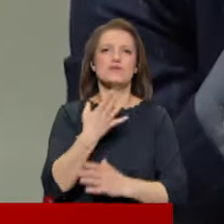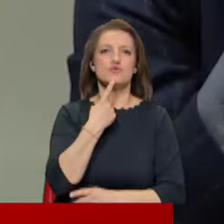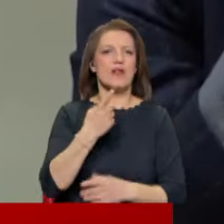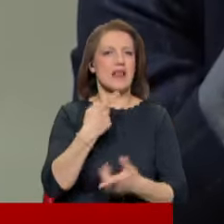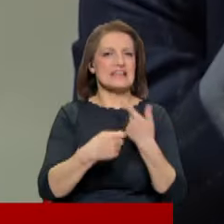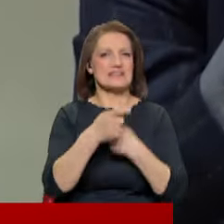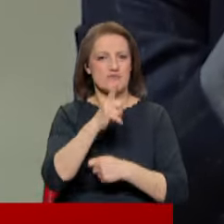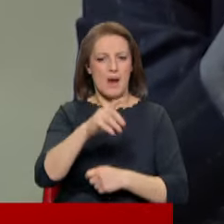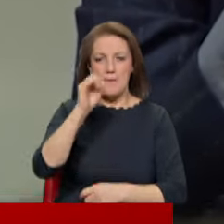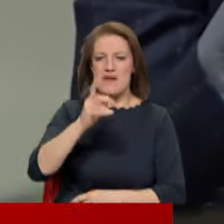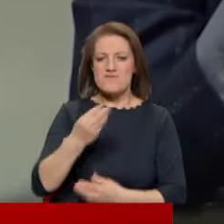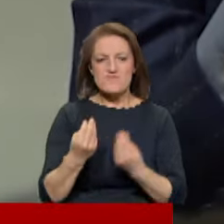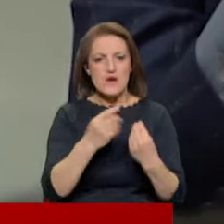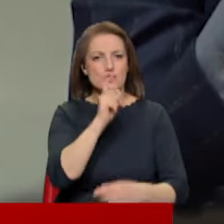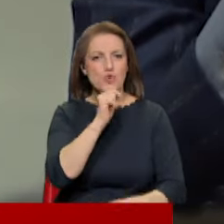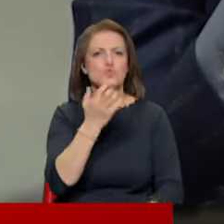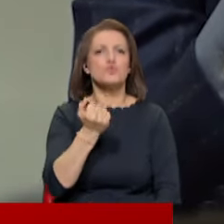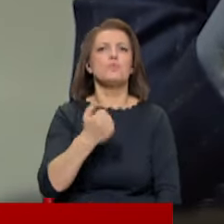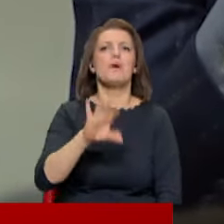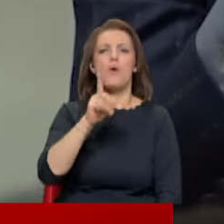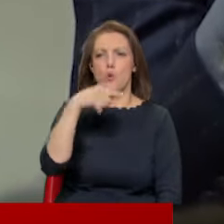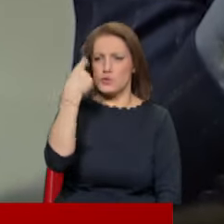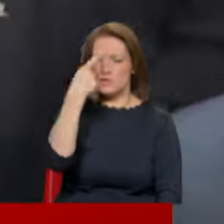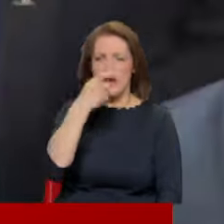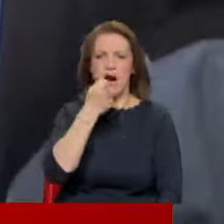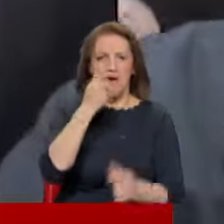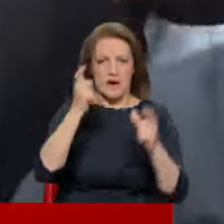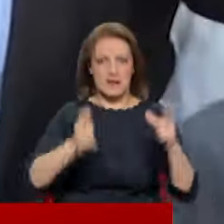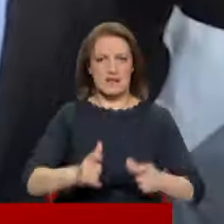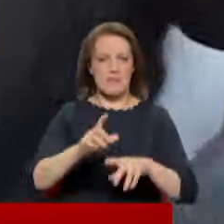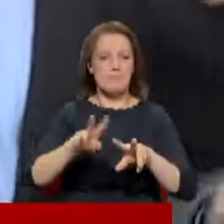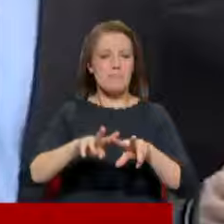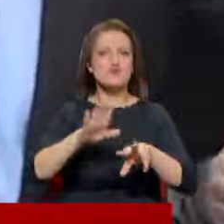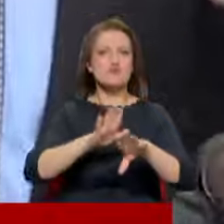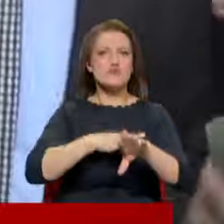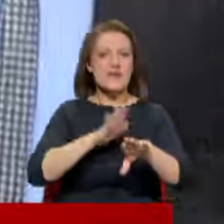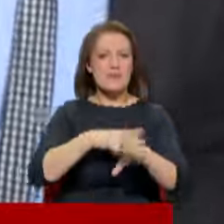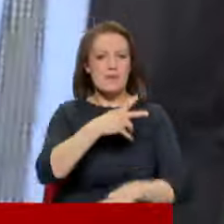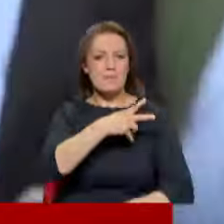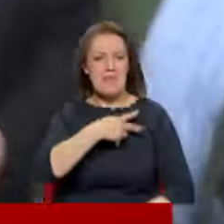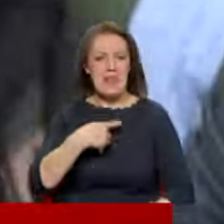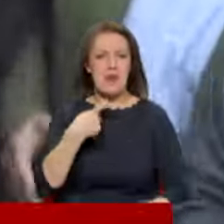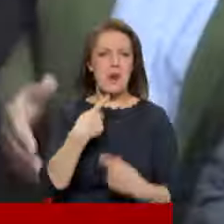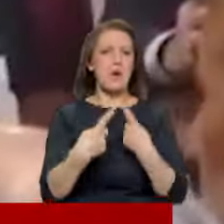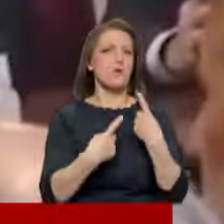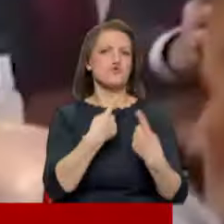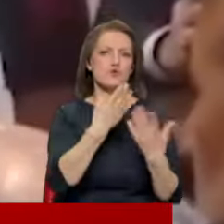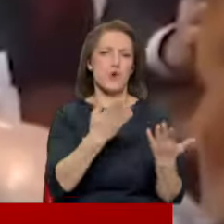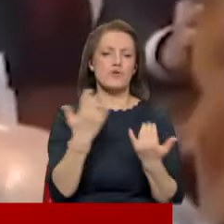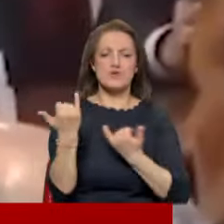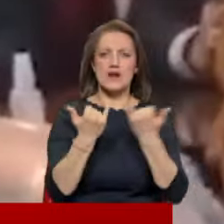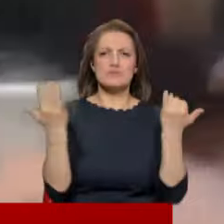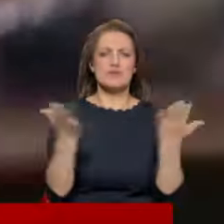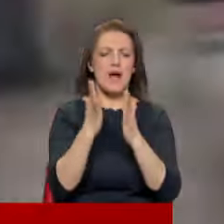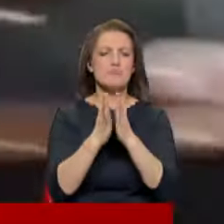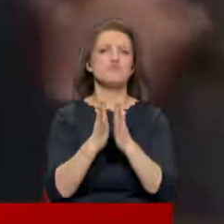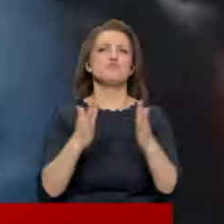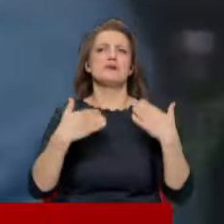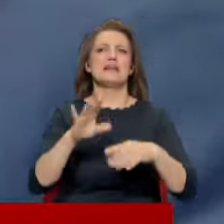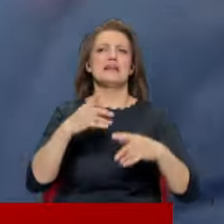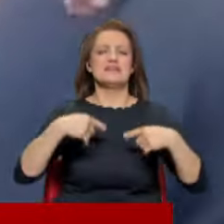AK Parti'nin verdiği sözleri tutmadığını, o yüzden Ankara'da Mansur Yavaş belediyeciliği konuşuluyor dedi. Tartışma daha da